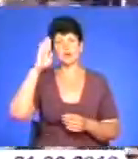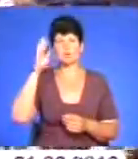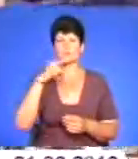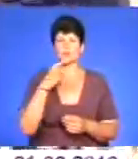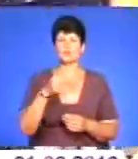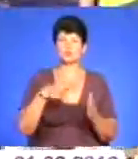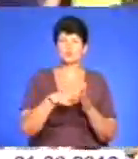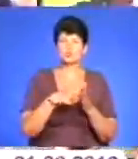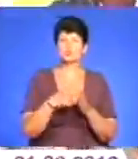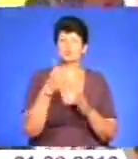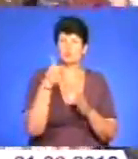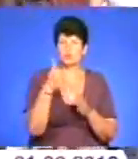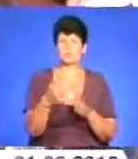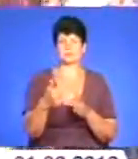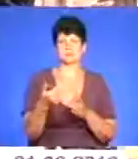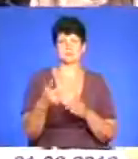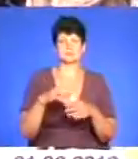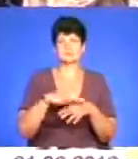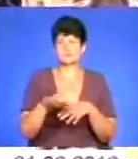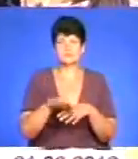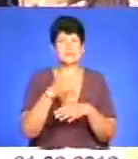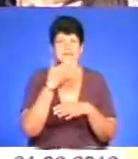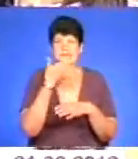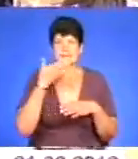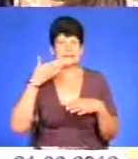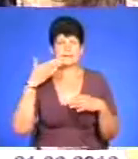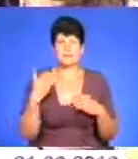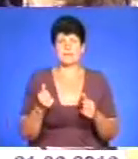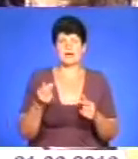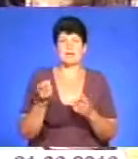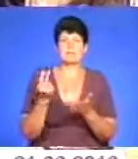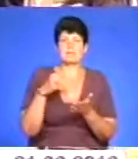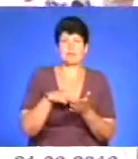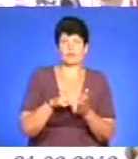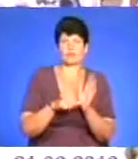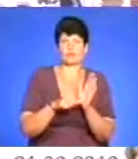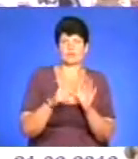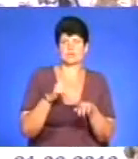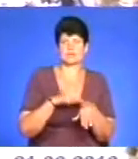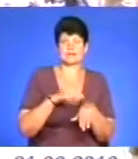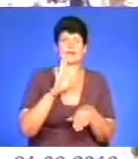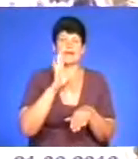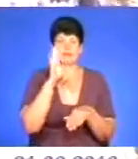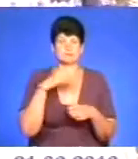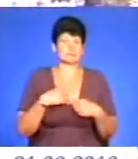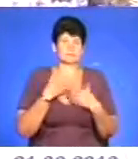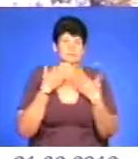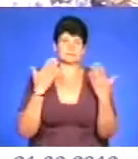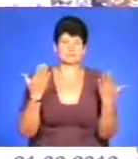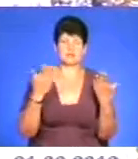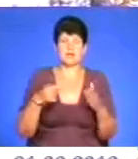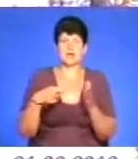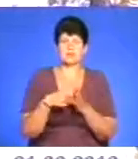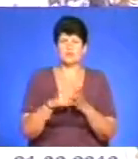годують добре, дідівщини немає, і навіть підйом у 6-й ранку їх вже не лякає. Мені вже сподобалося, і харчують, і